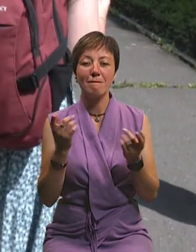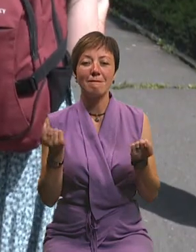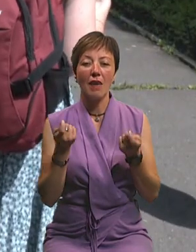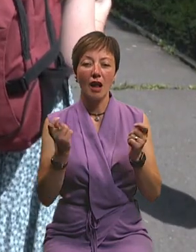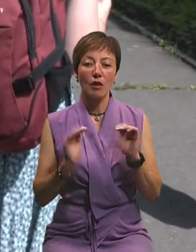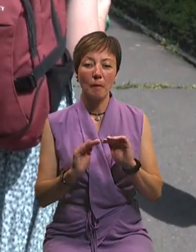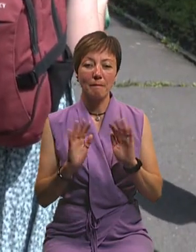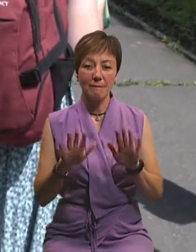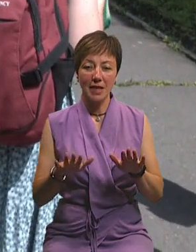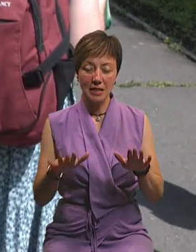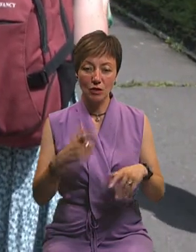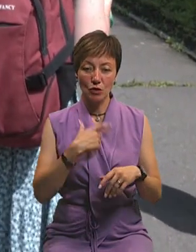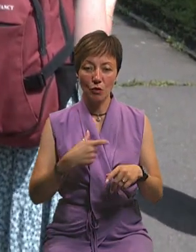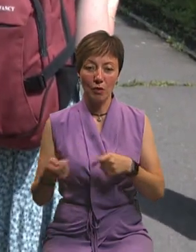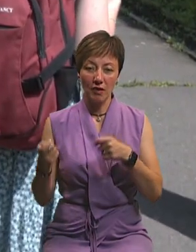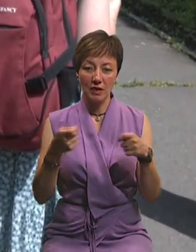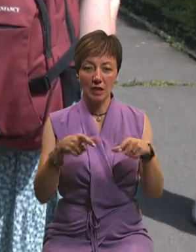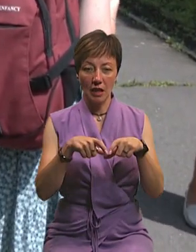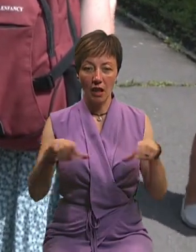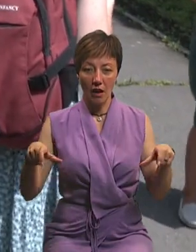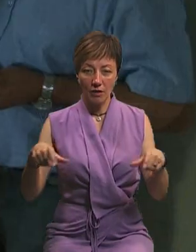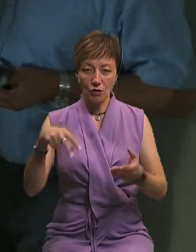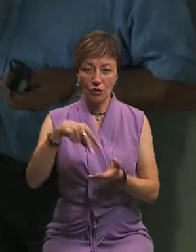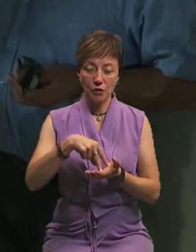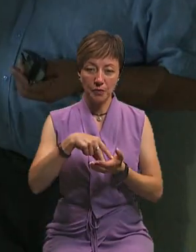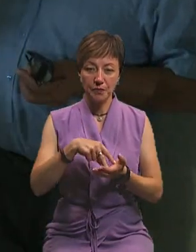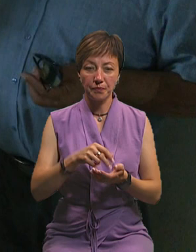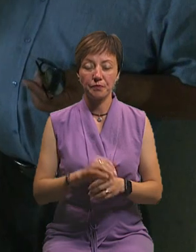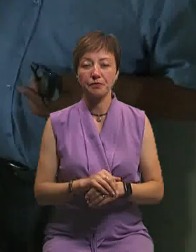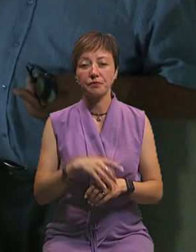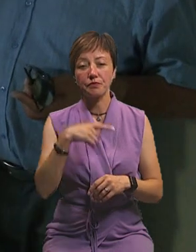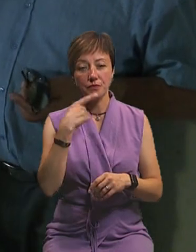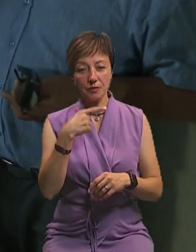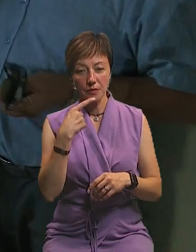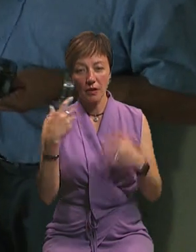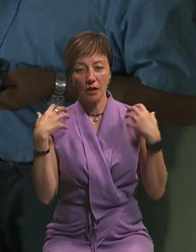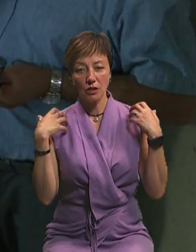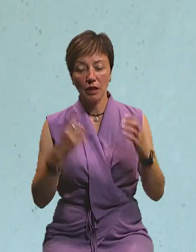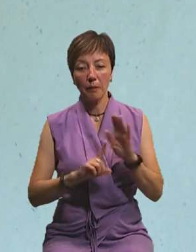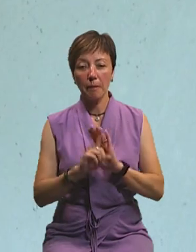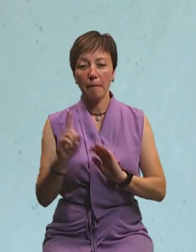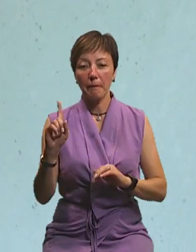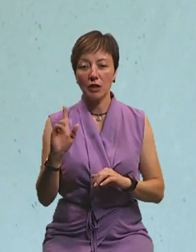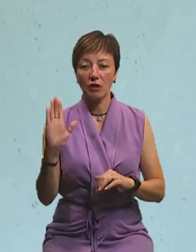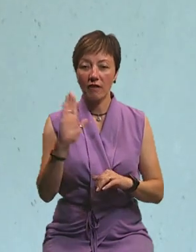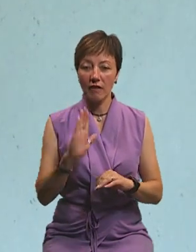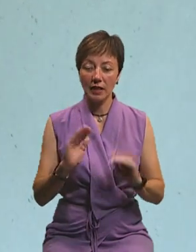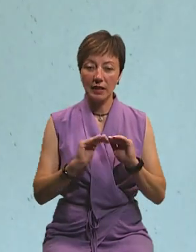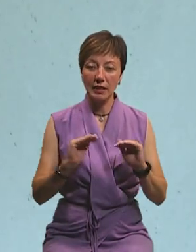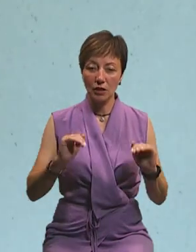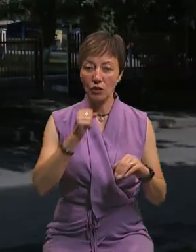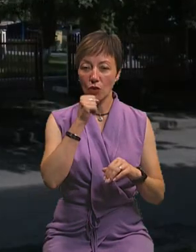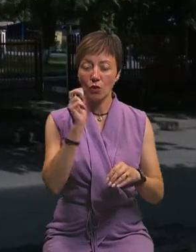і нам потрібно було з собою ще принести лавочки вона з дітьми прийшлось стояти Анатолій Пасічник розповідає З 1 вересня діти й дорослій садка